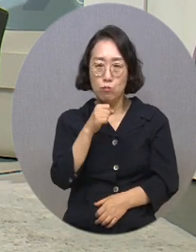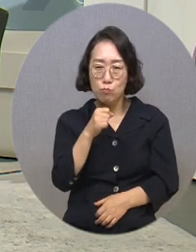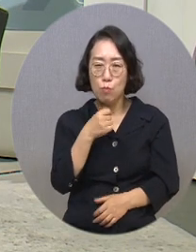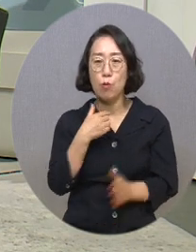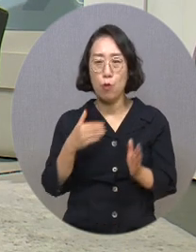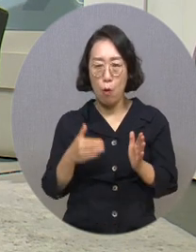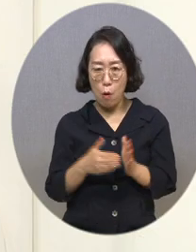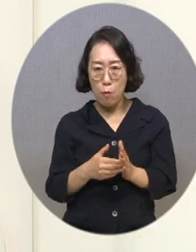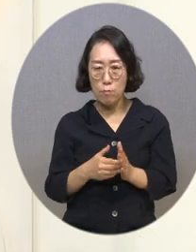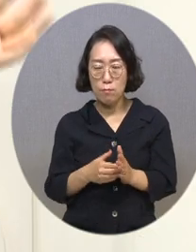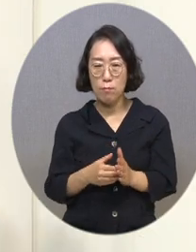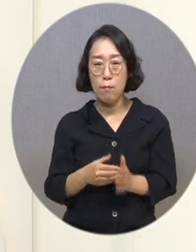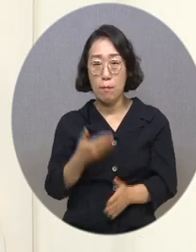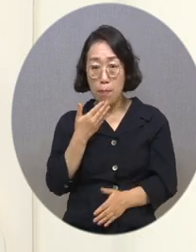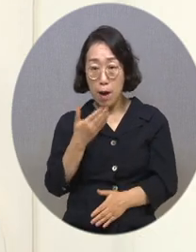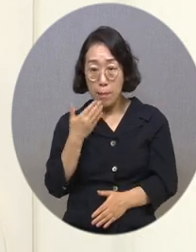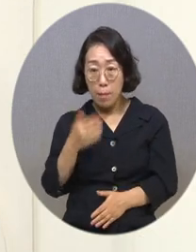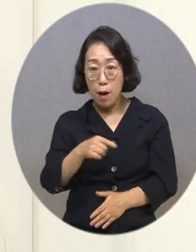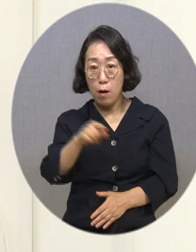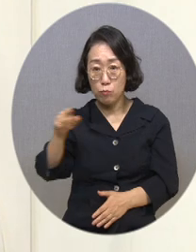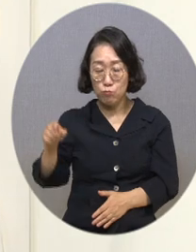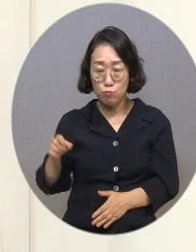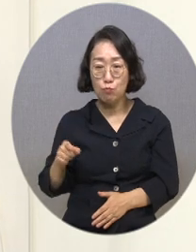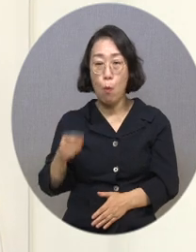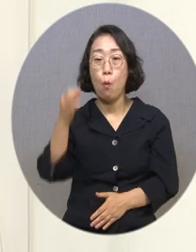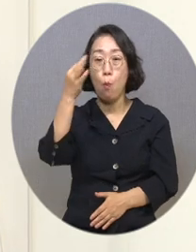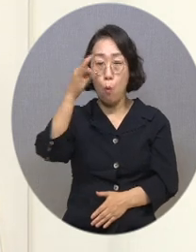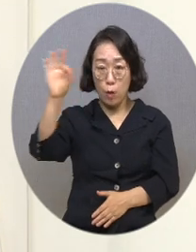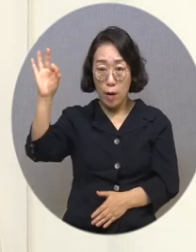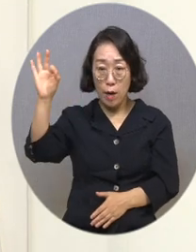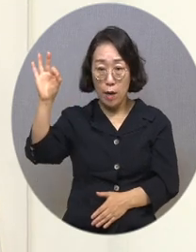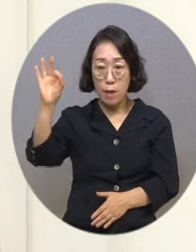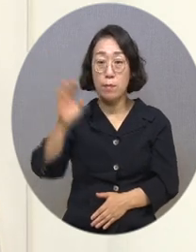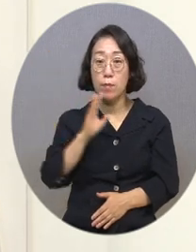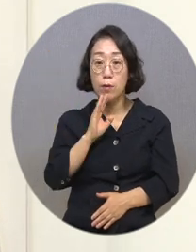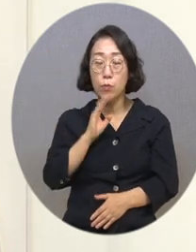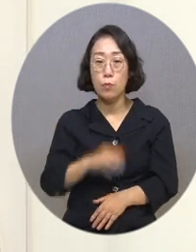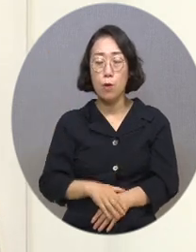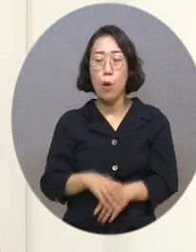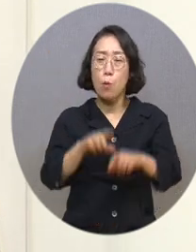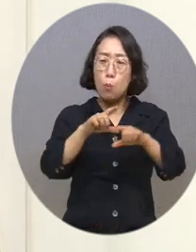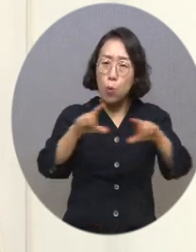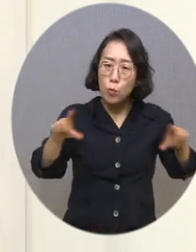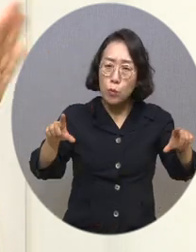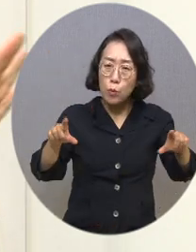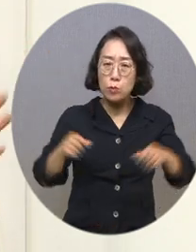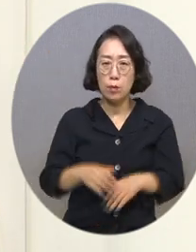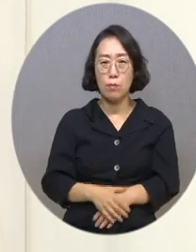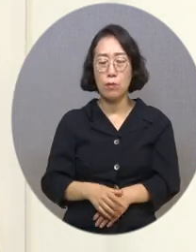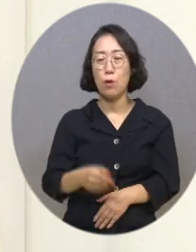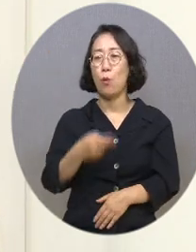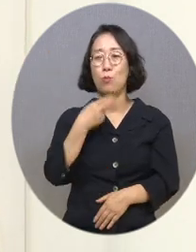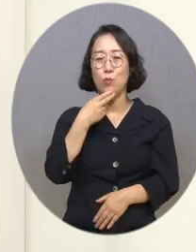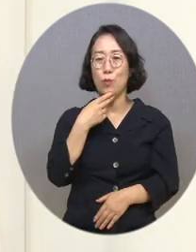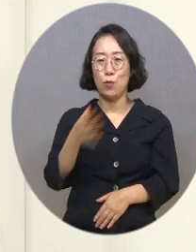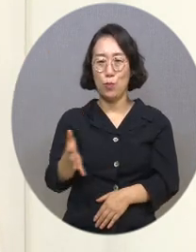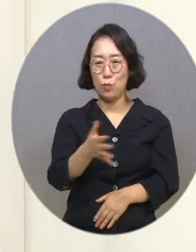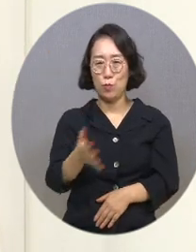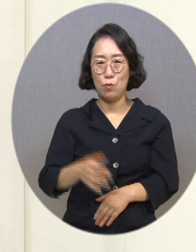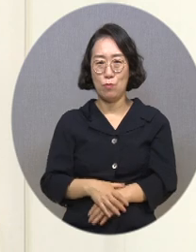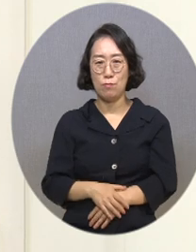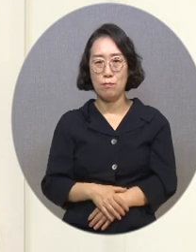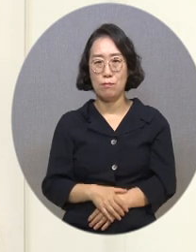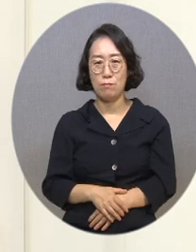사람은 이런 사람이야 라고 받아들이는 브랜드가 만들어지신 거고 일반 사람들은 사실 그런 게 없었잖아요.